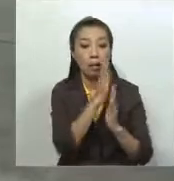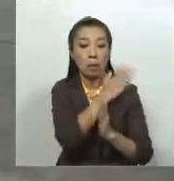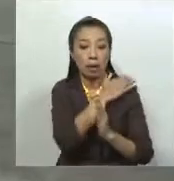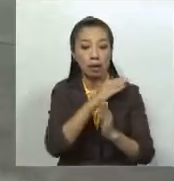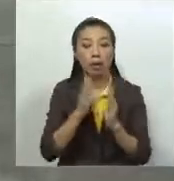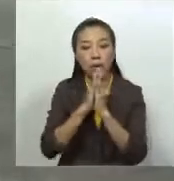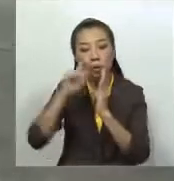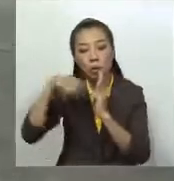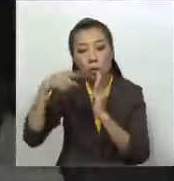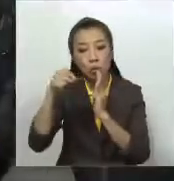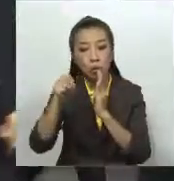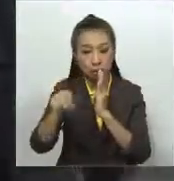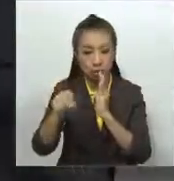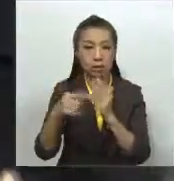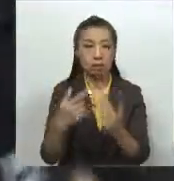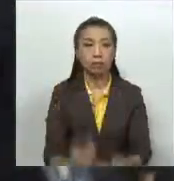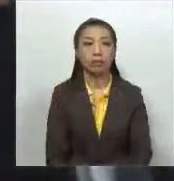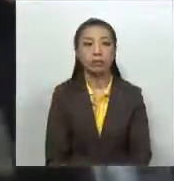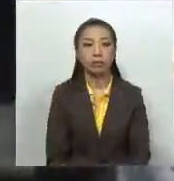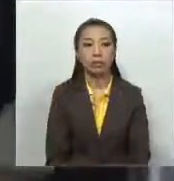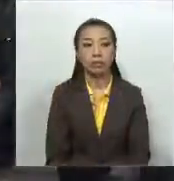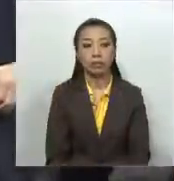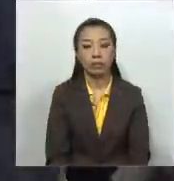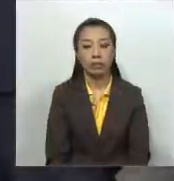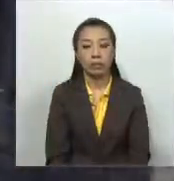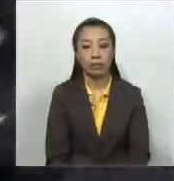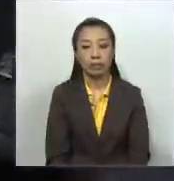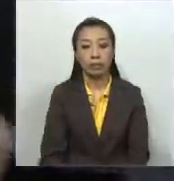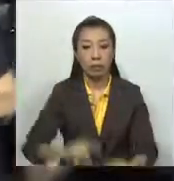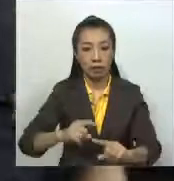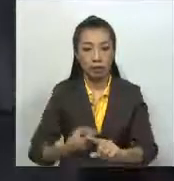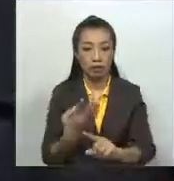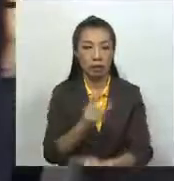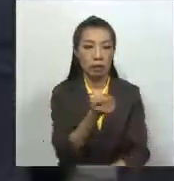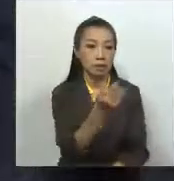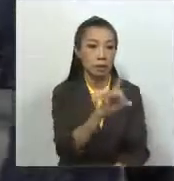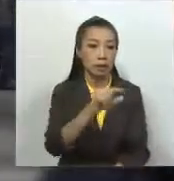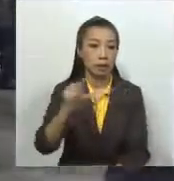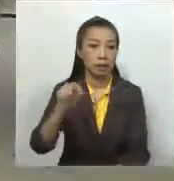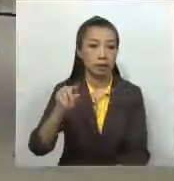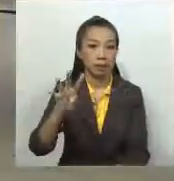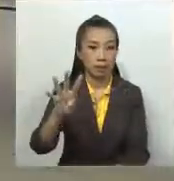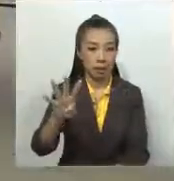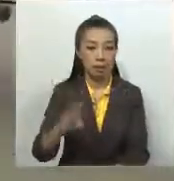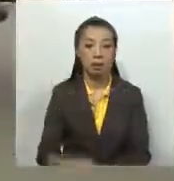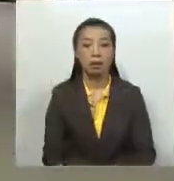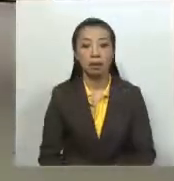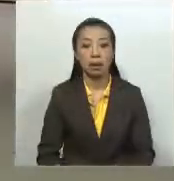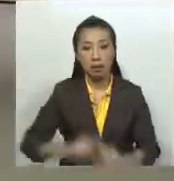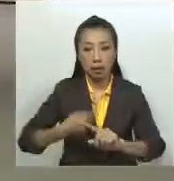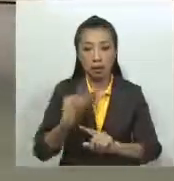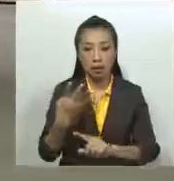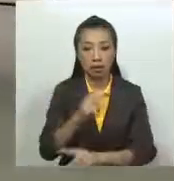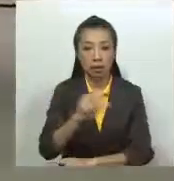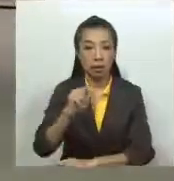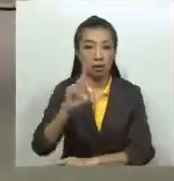ธีธรรมสวดอภิธรรมระหว่างวันที่18ถึง24เมษายนและในวันที่25เมษ